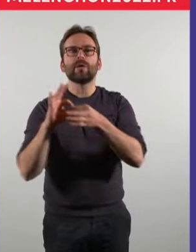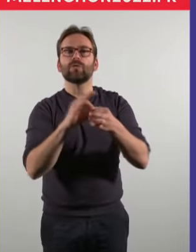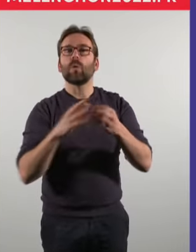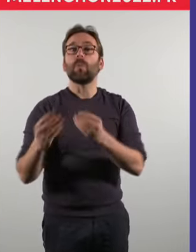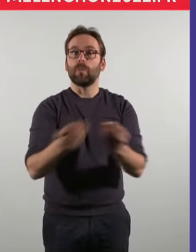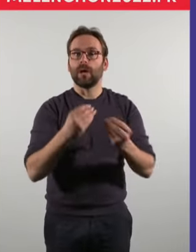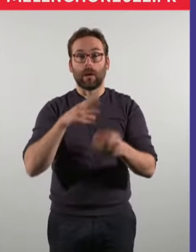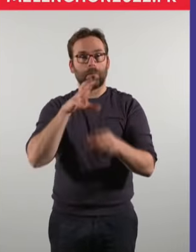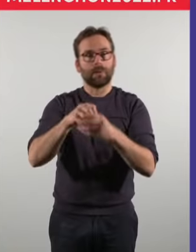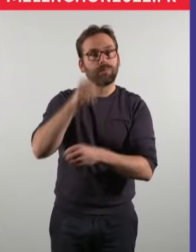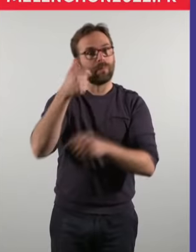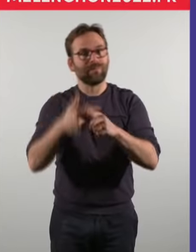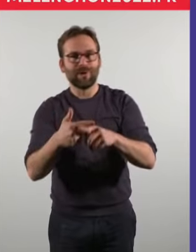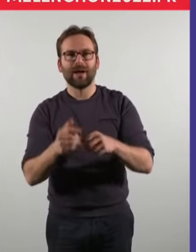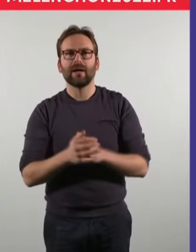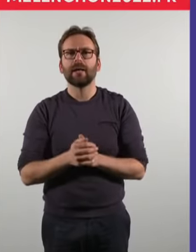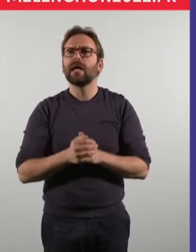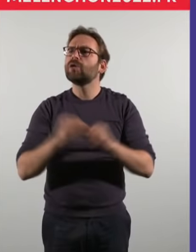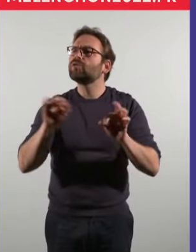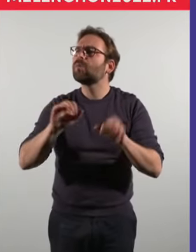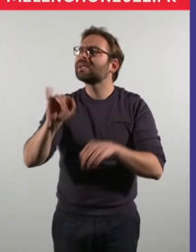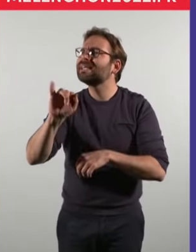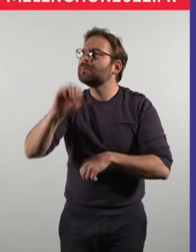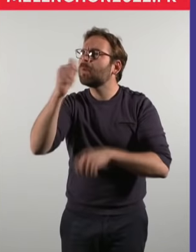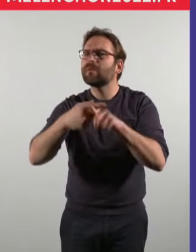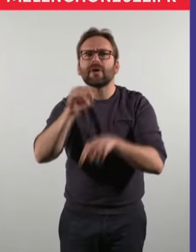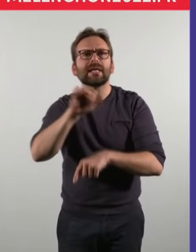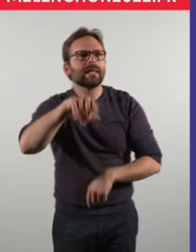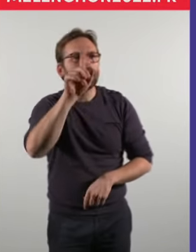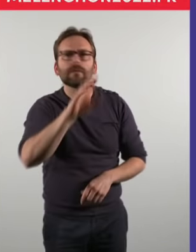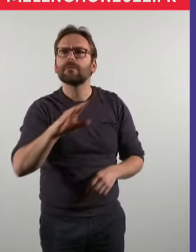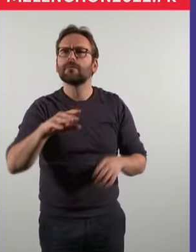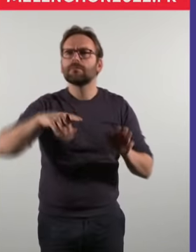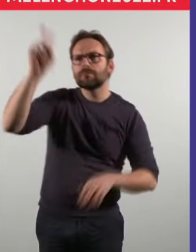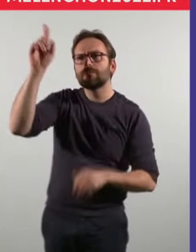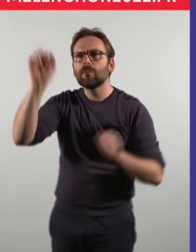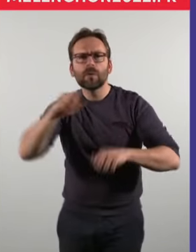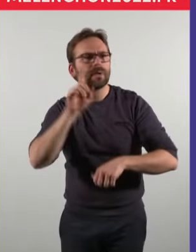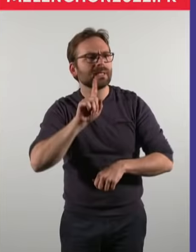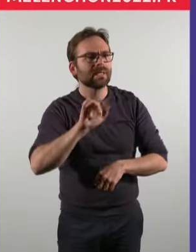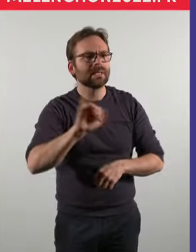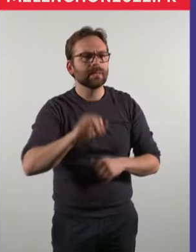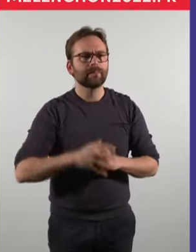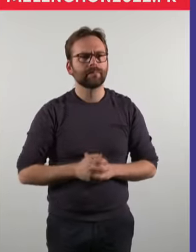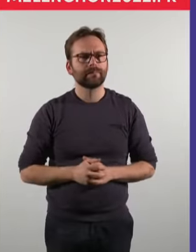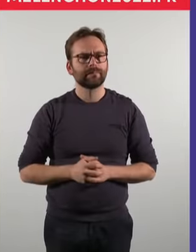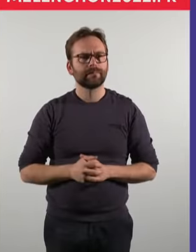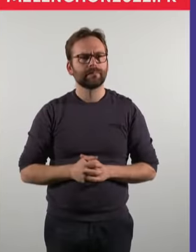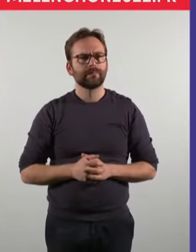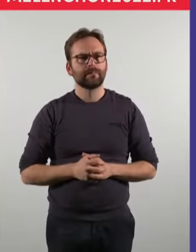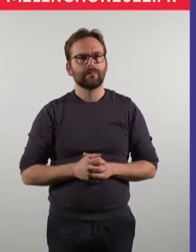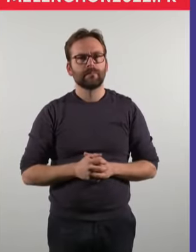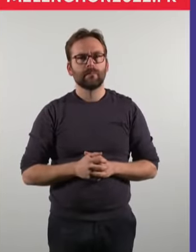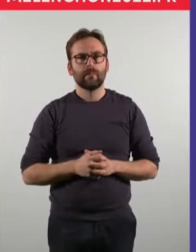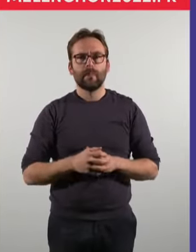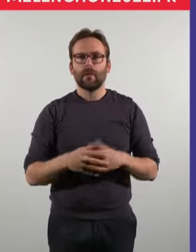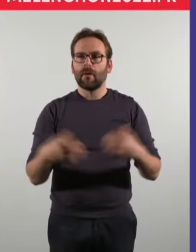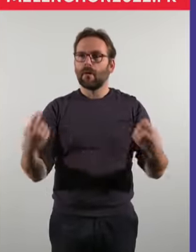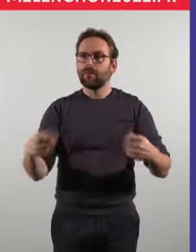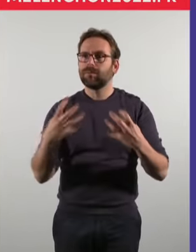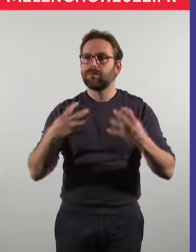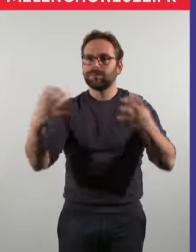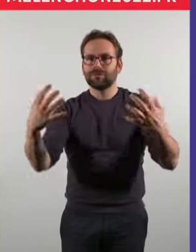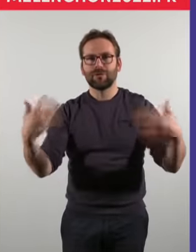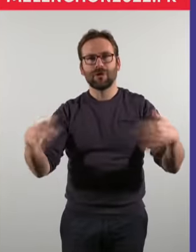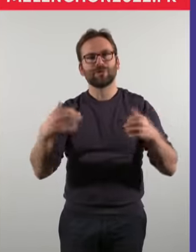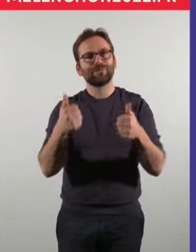populaire. Et alors, qui est dans ce cas-là ici ? Peut-être, est-ce que vous voulez bien lever la main ? Eh bien, ça fait du monde, c'est super.